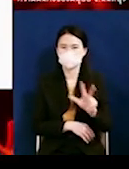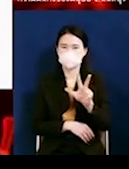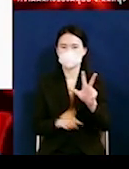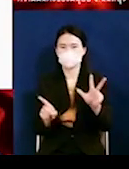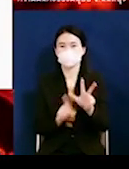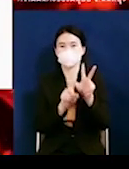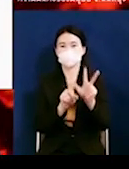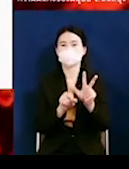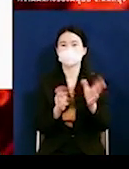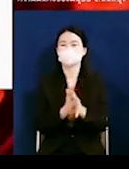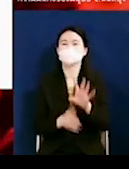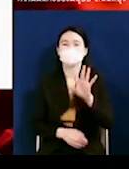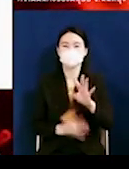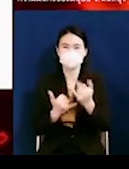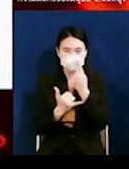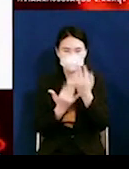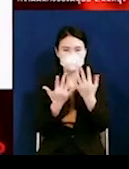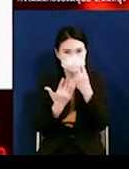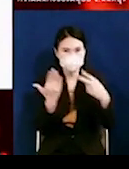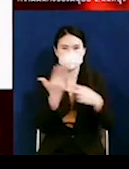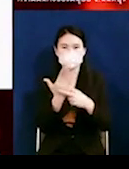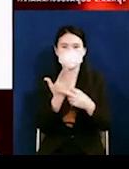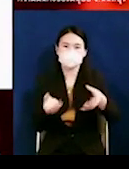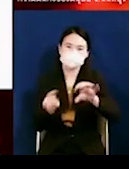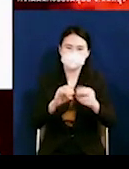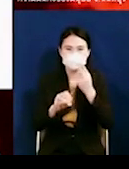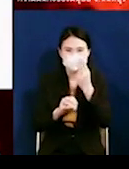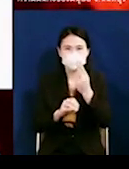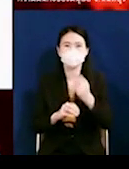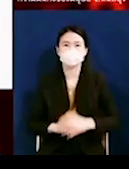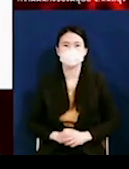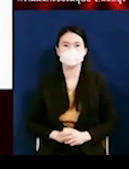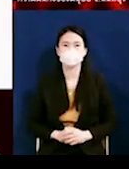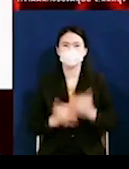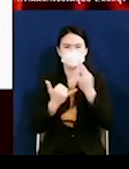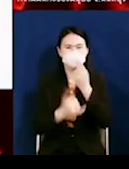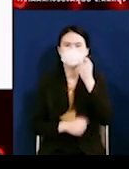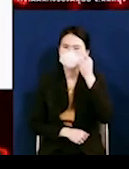ายนี้ก็ขณะนี้กำลังเข้าเครื่องเพื่อจะตรวจโฮจีโนมเซควินซิ่งก็เข้าใจว่าวั